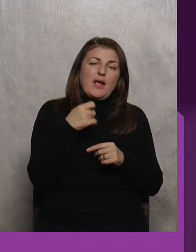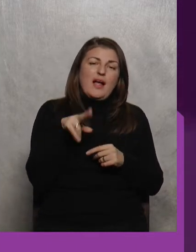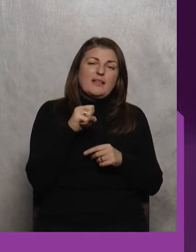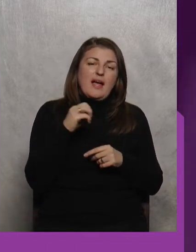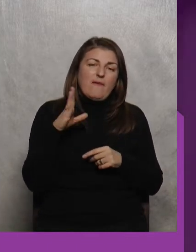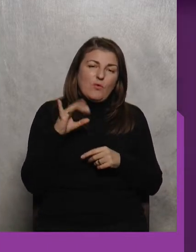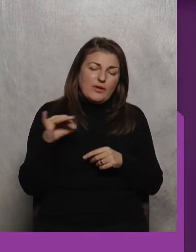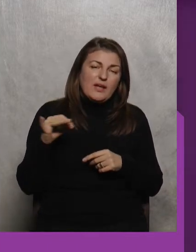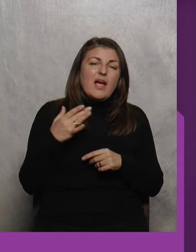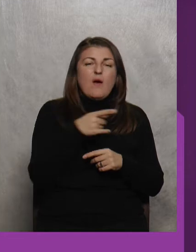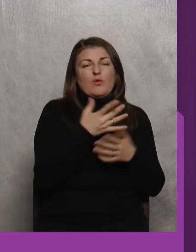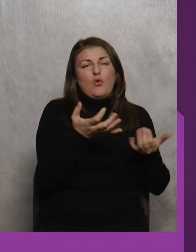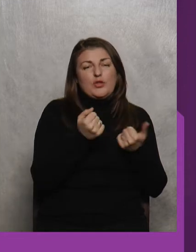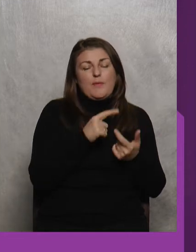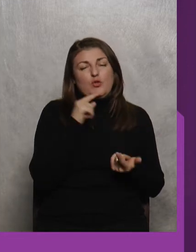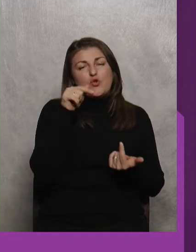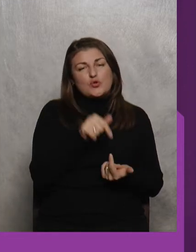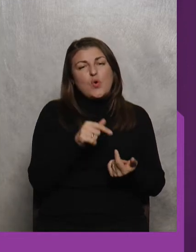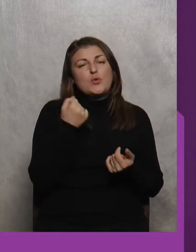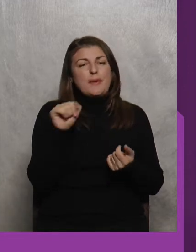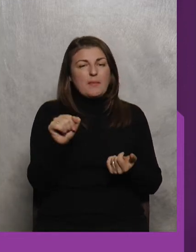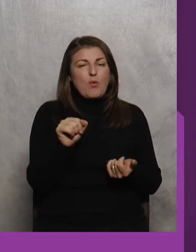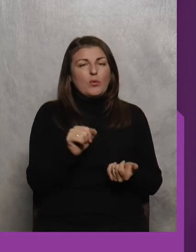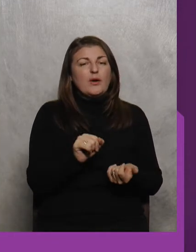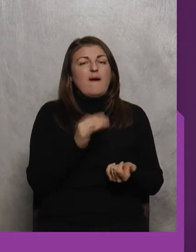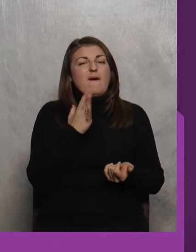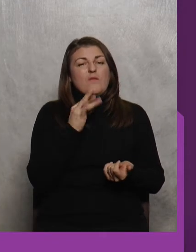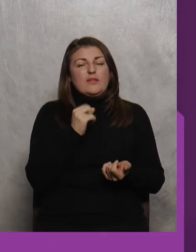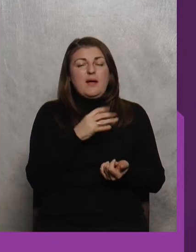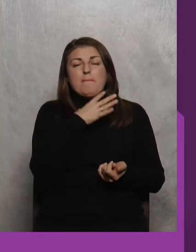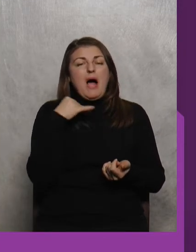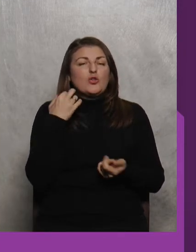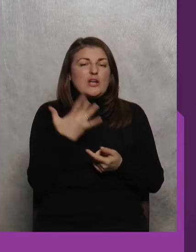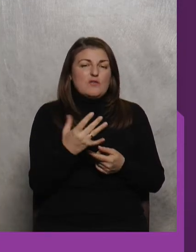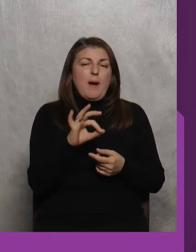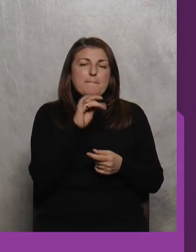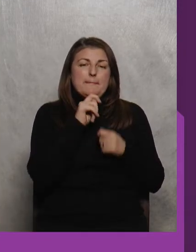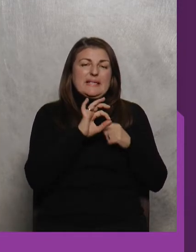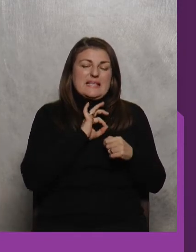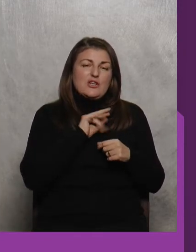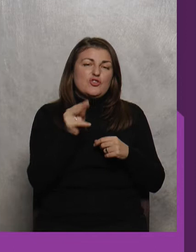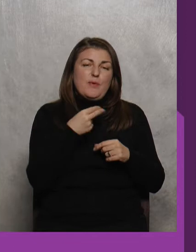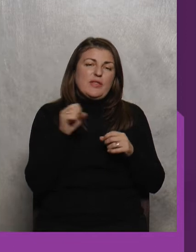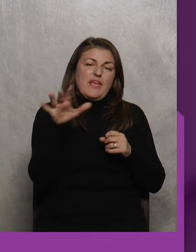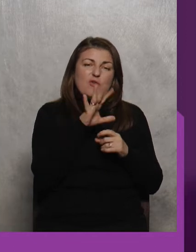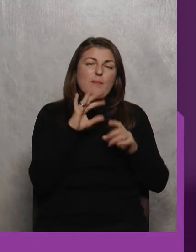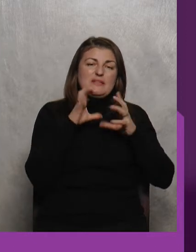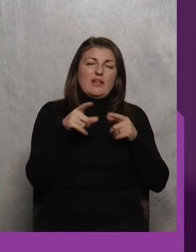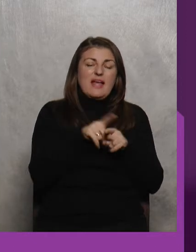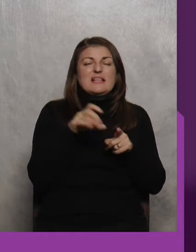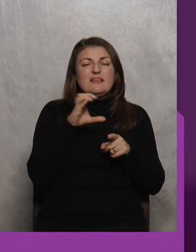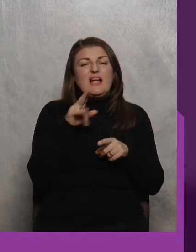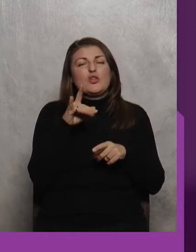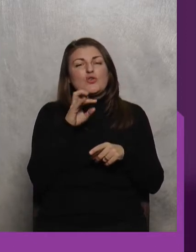Гадаєвої, отримала вона достойну перемогу. Вона багаторазова призерка чемпіонатів Європи і світу, так як і Світлана